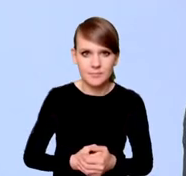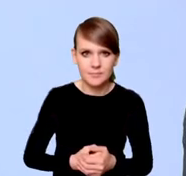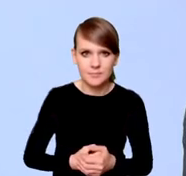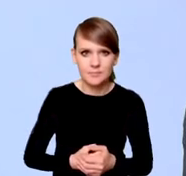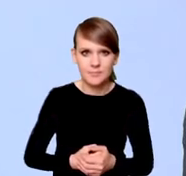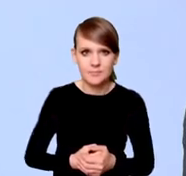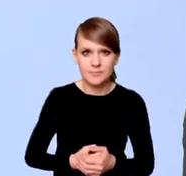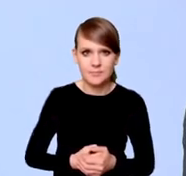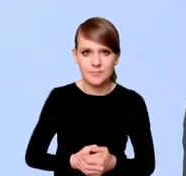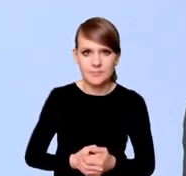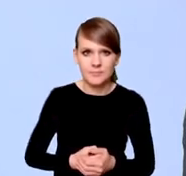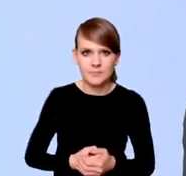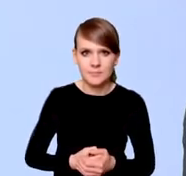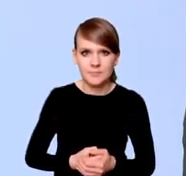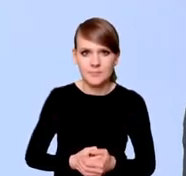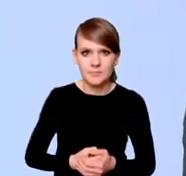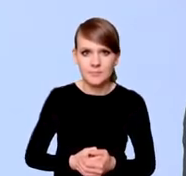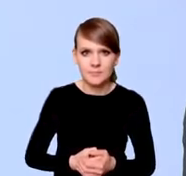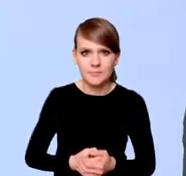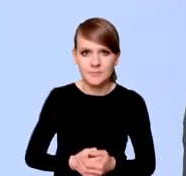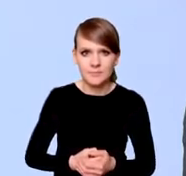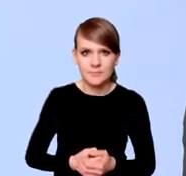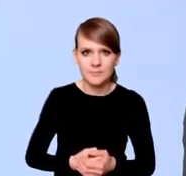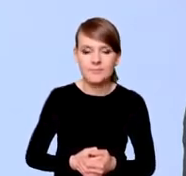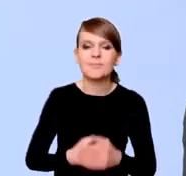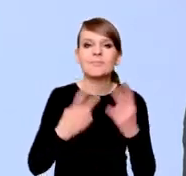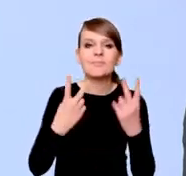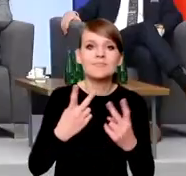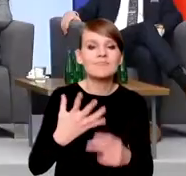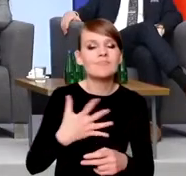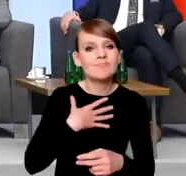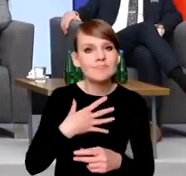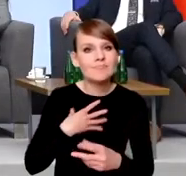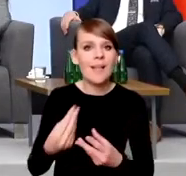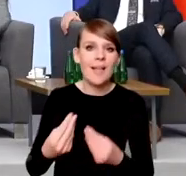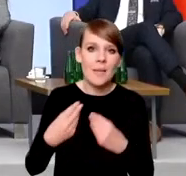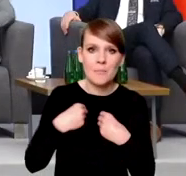pewna doza